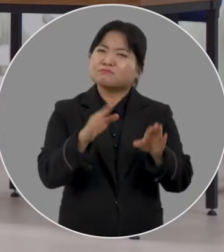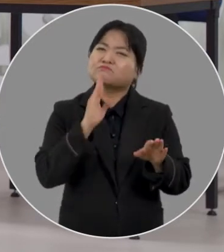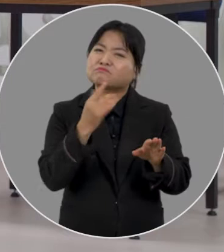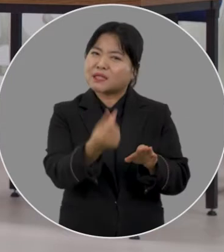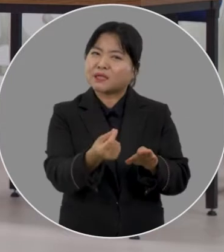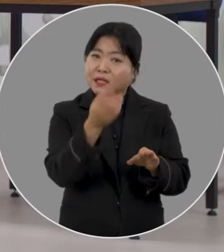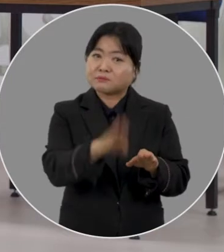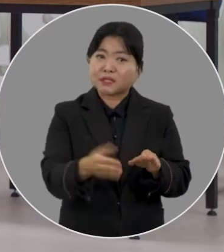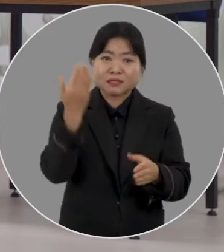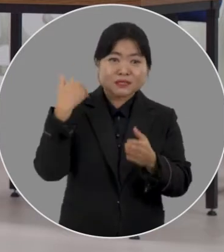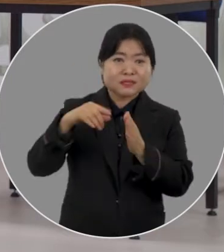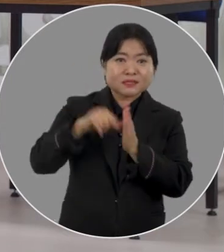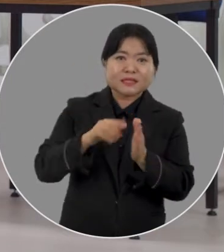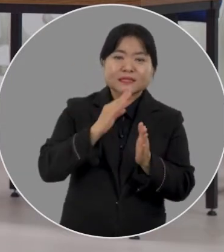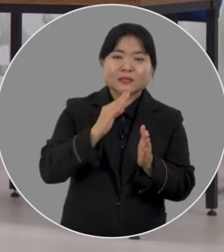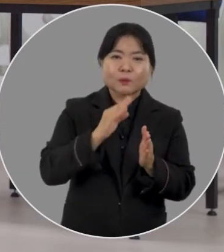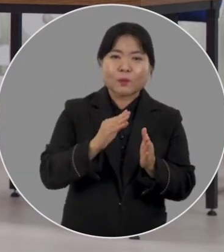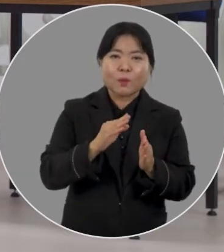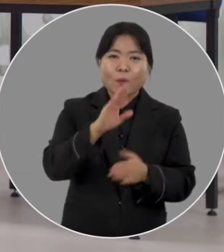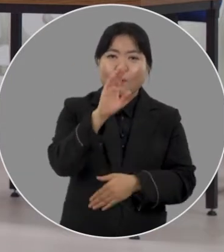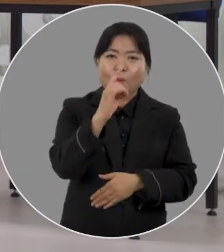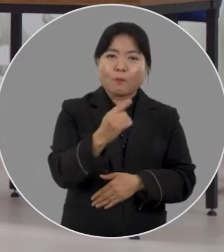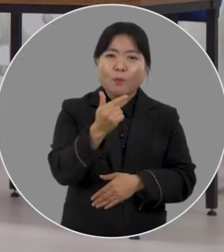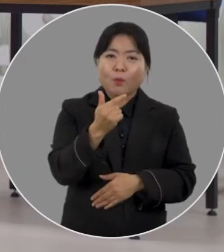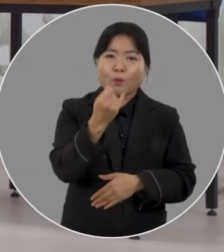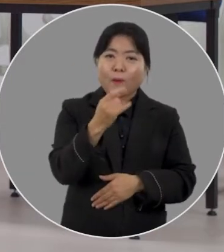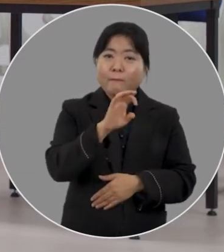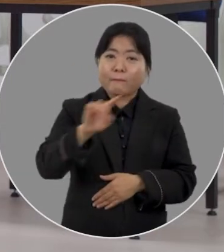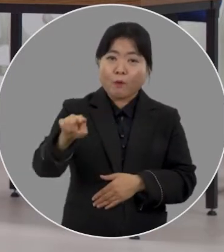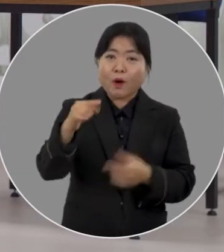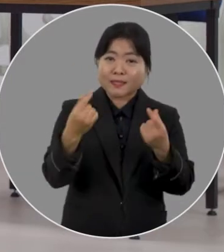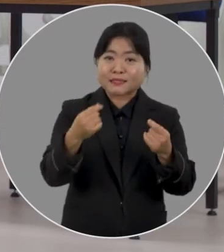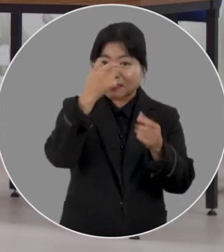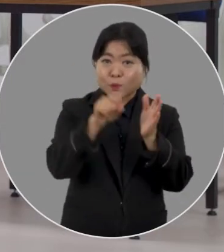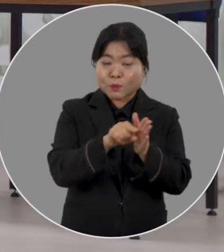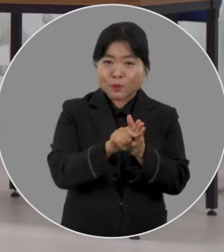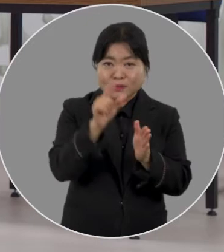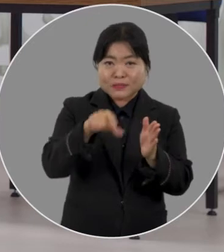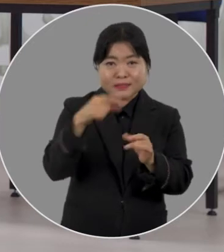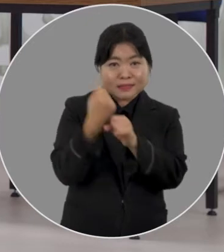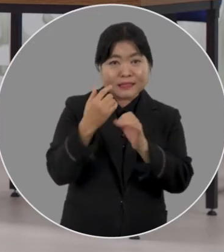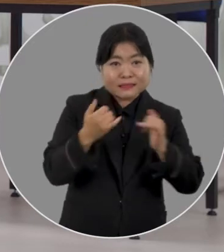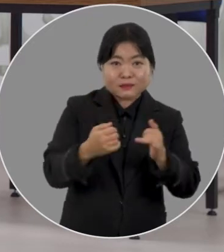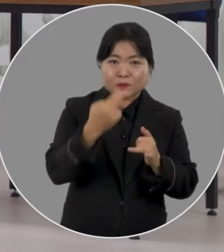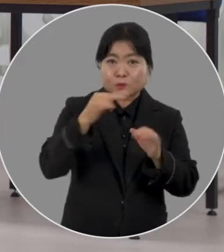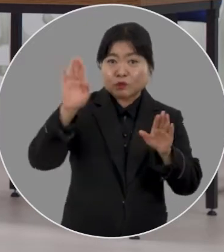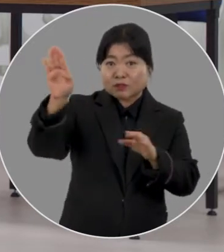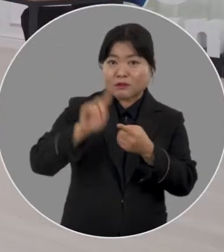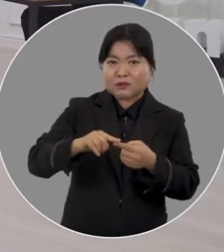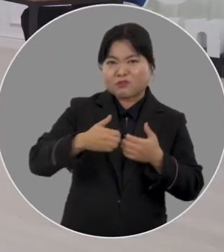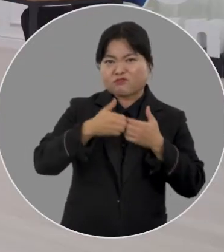또 그러나 그때 실질적으로 보네파와 같은 어떤 기독교 신학자나 이분들은 정말 물리적으로 히틀러에 저항을